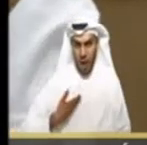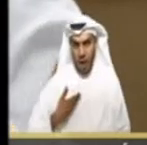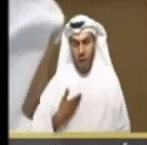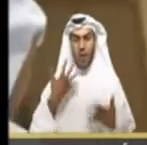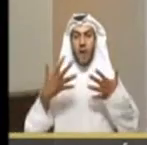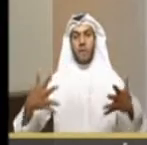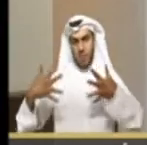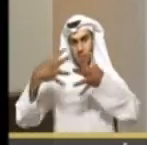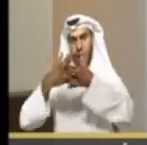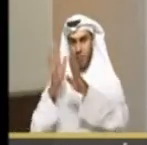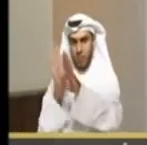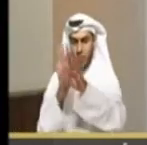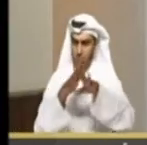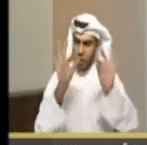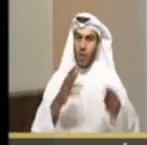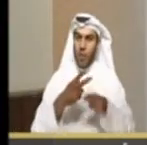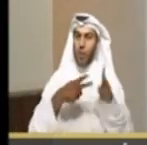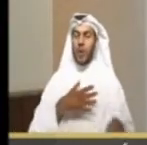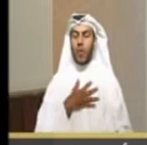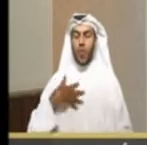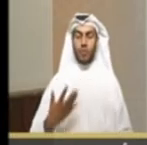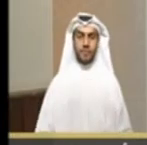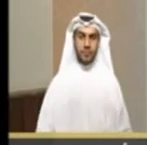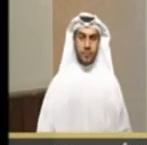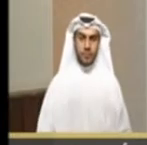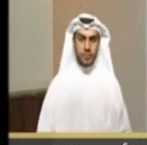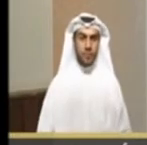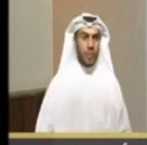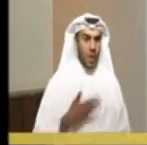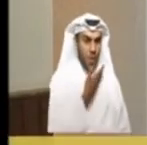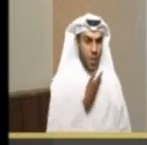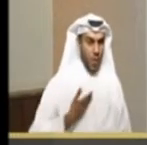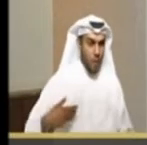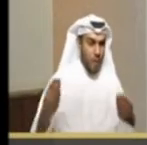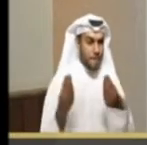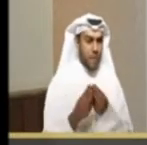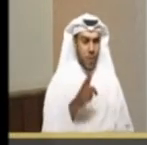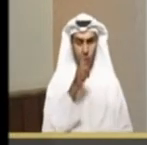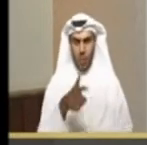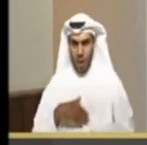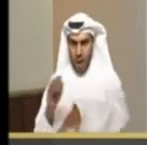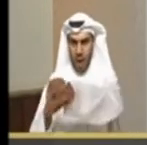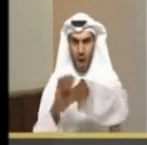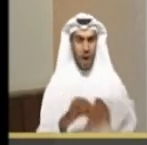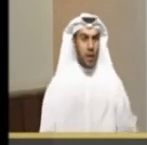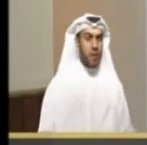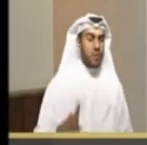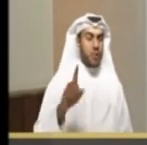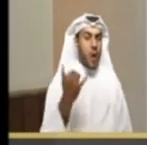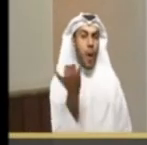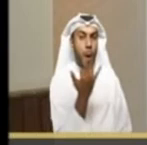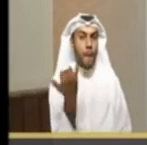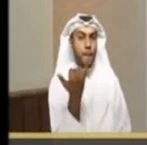الجديدة للحج. لقاء تنويري مع أعضاء بعثة الحج الكويتية لتسليط الضوء على